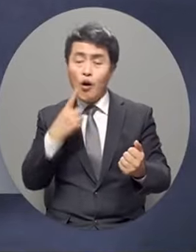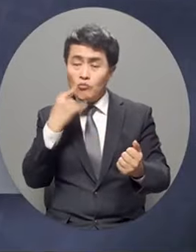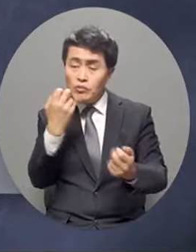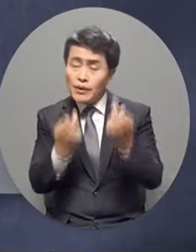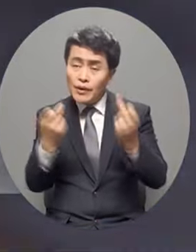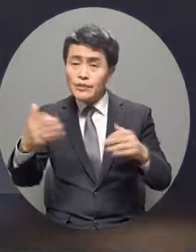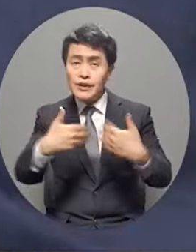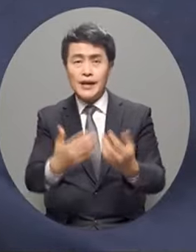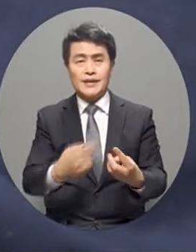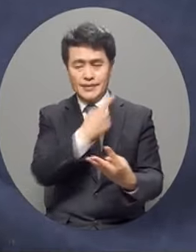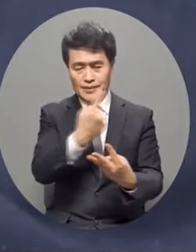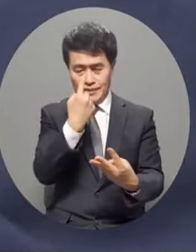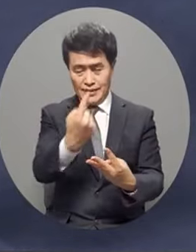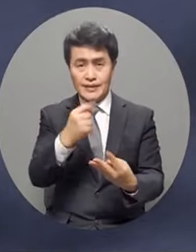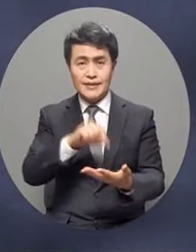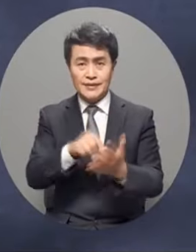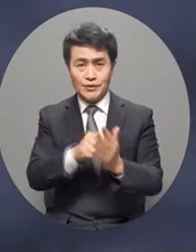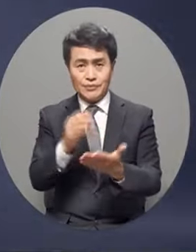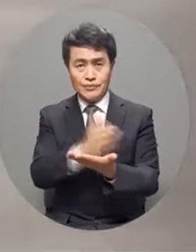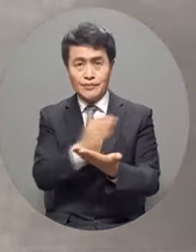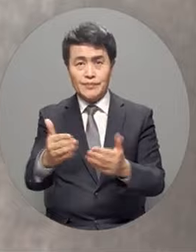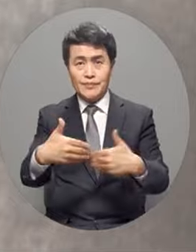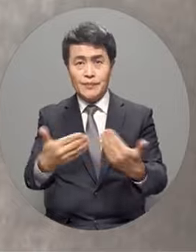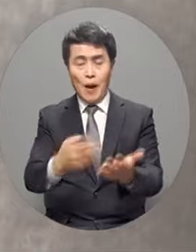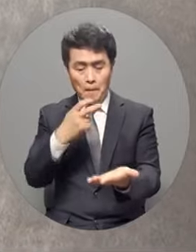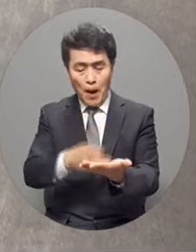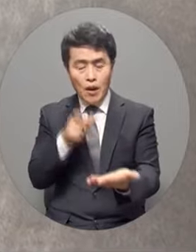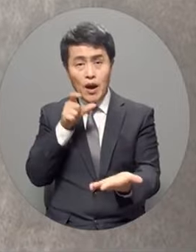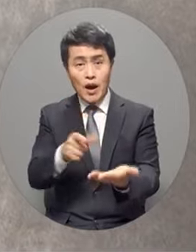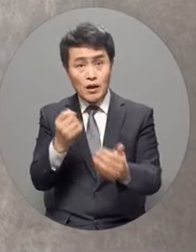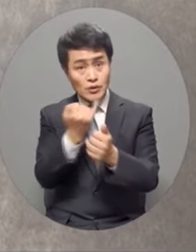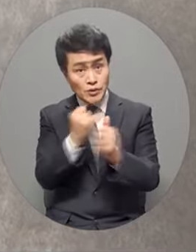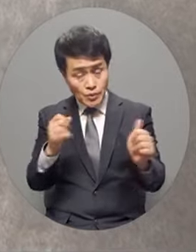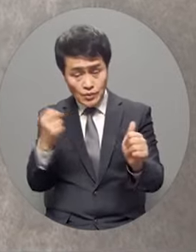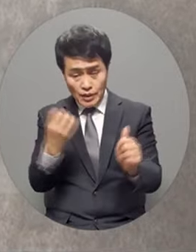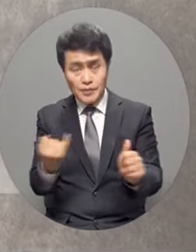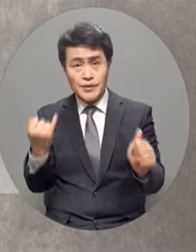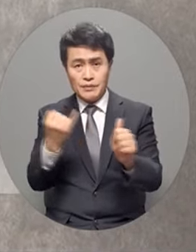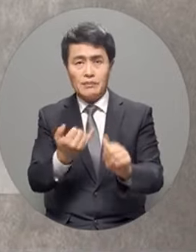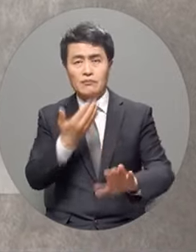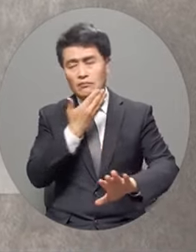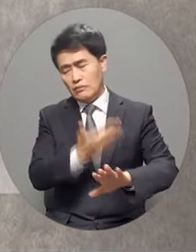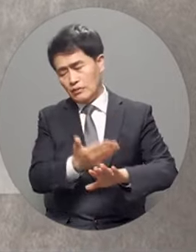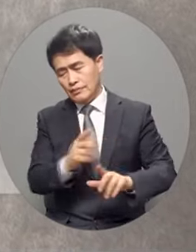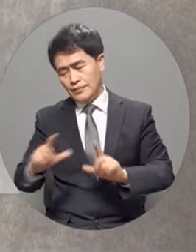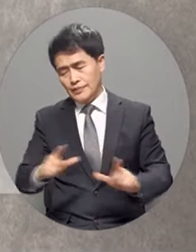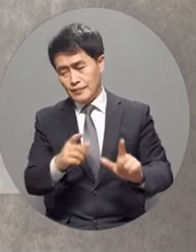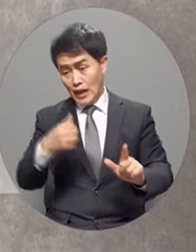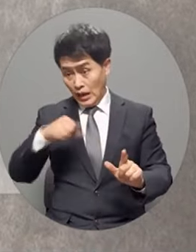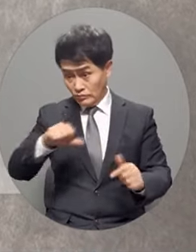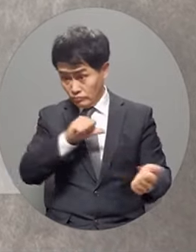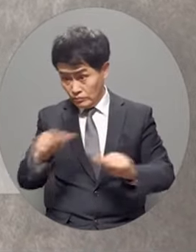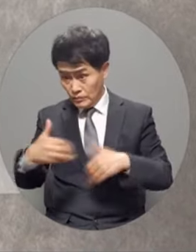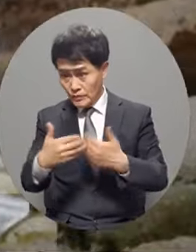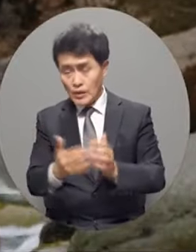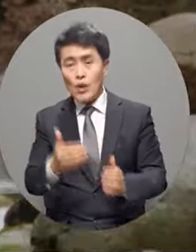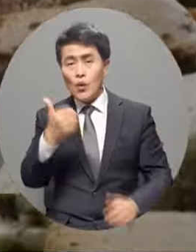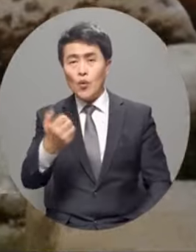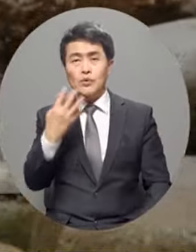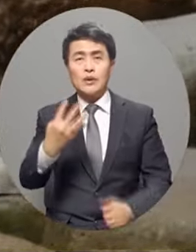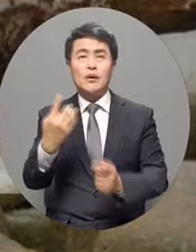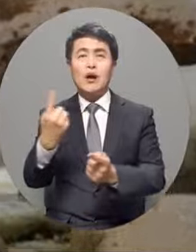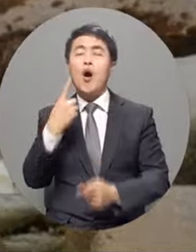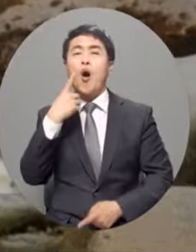현행 민법에 정해져 있기 때문입니다 이혼한 뒤 재혼에 남처럼 살다가 아들이 숨지자 54년 만에